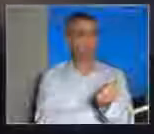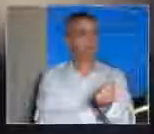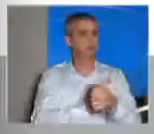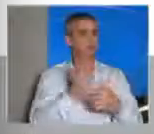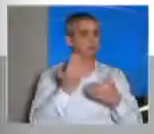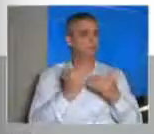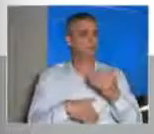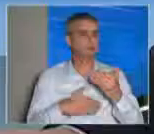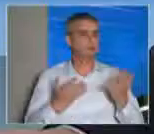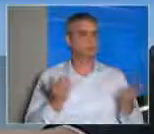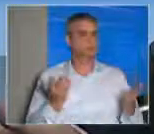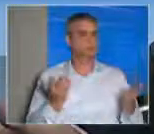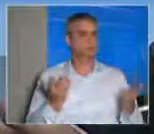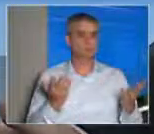לסיום,